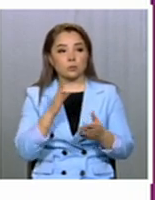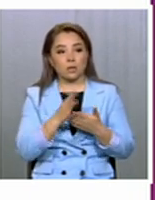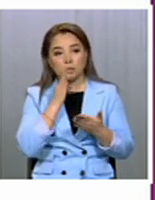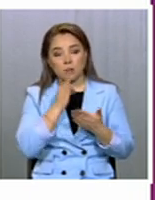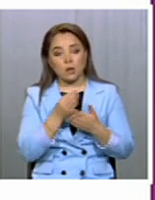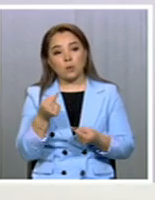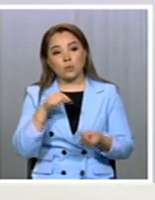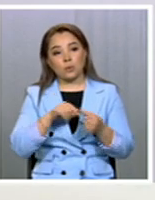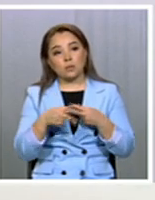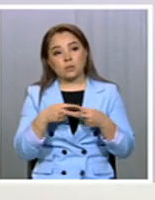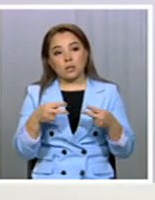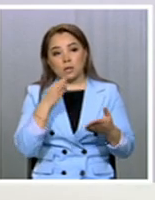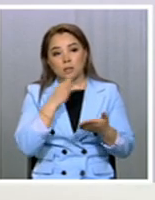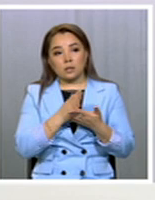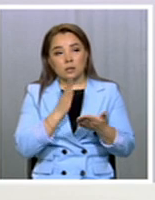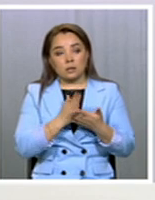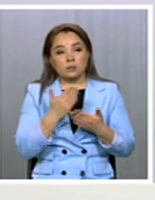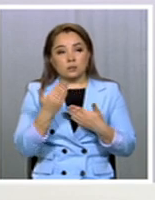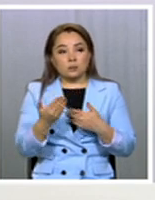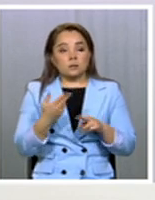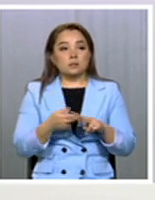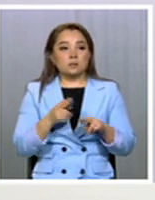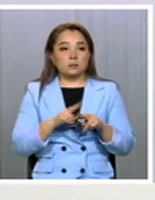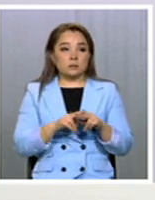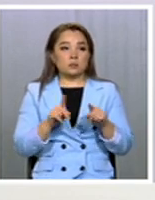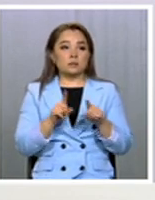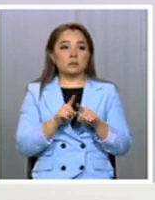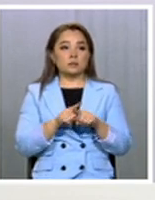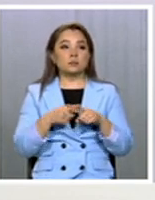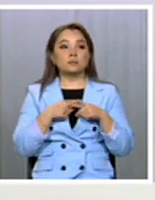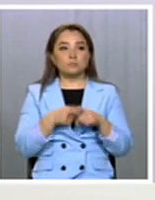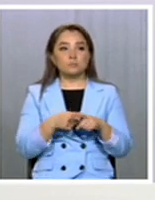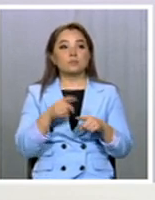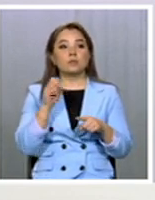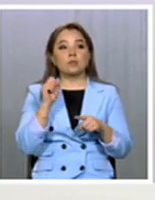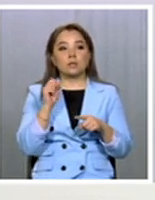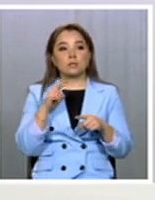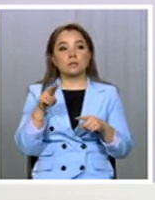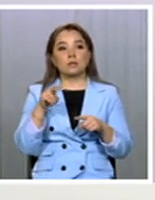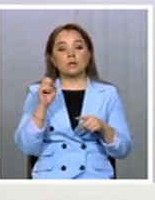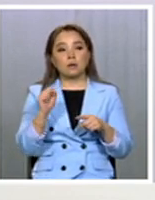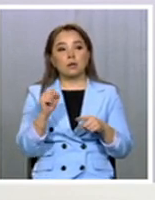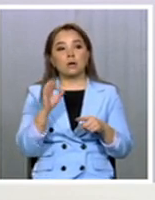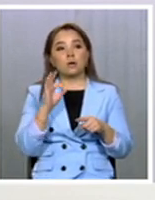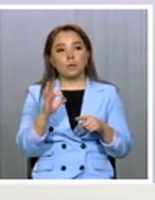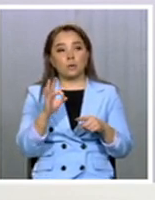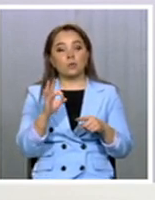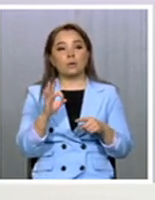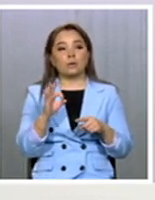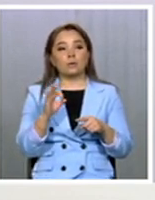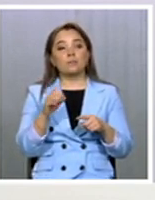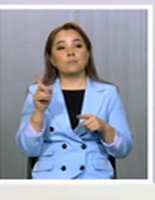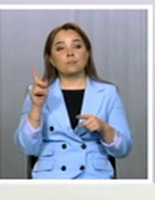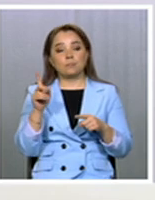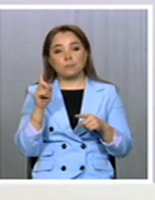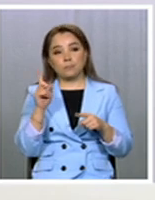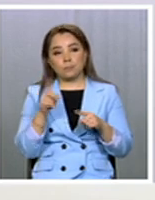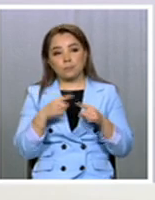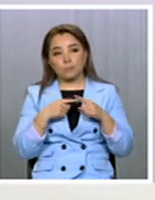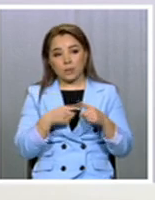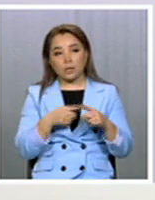өзара тең, және мынау жанамаға, яғни ДА-ға ОА перпендикуляр, ДБ-ға